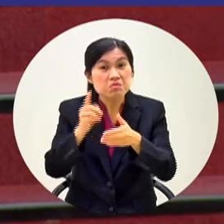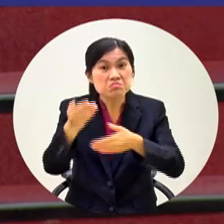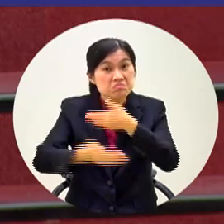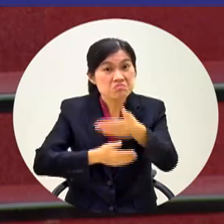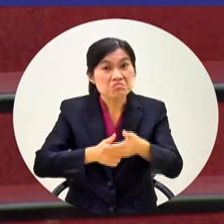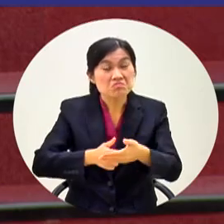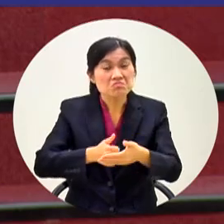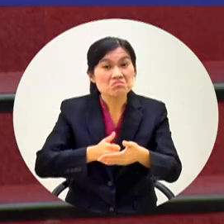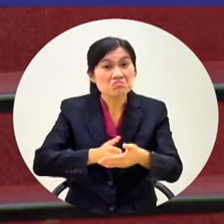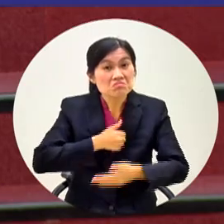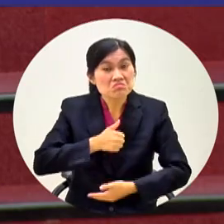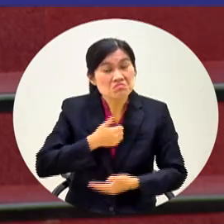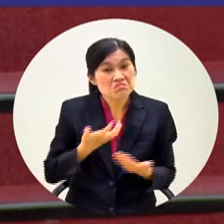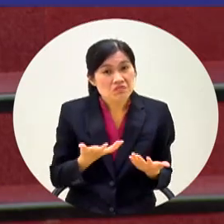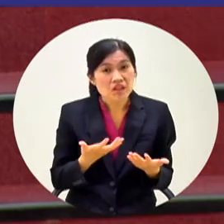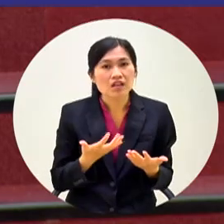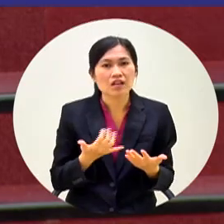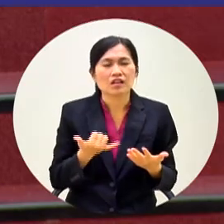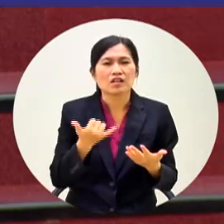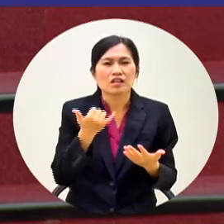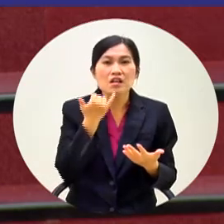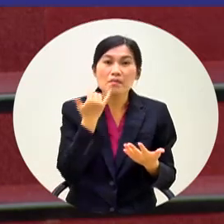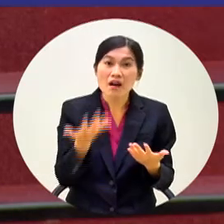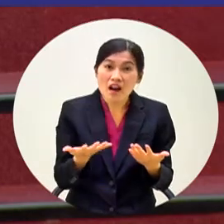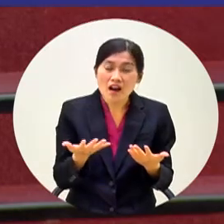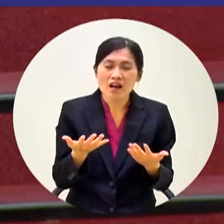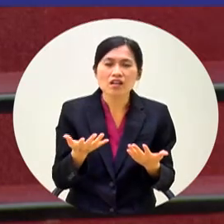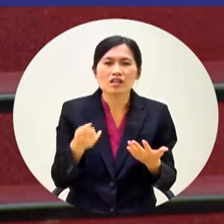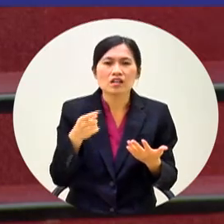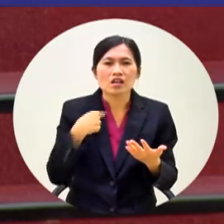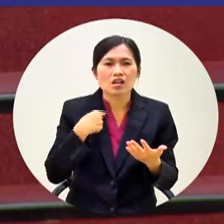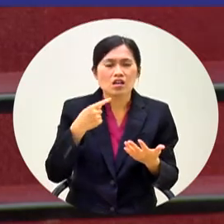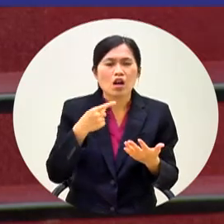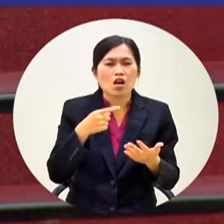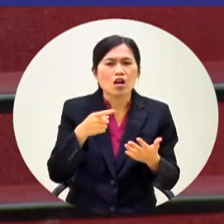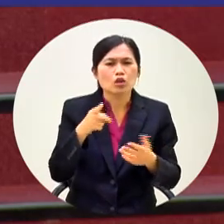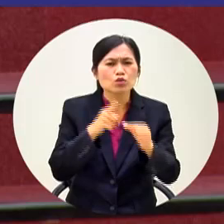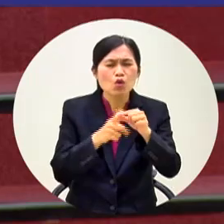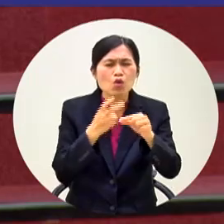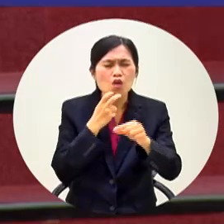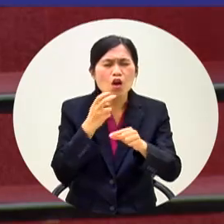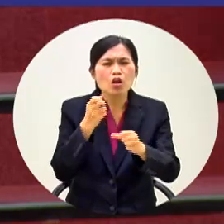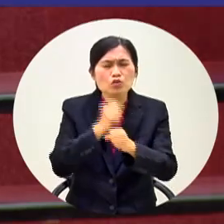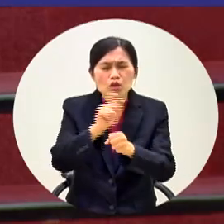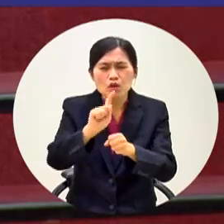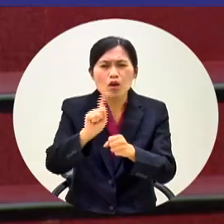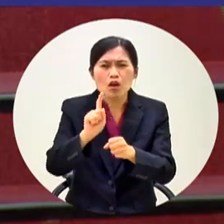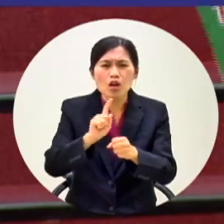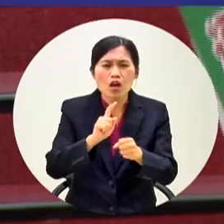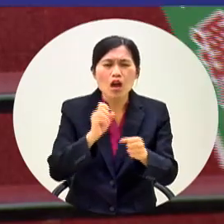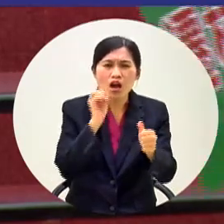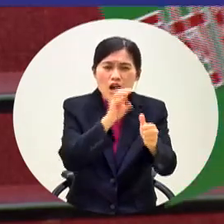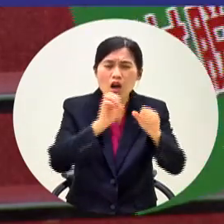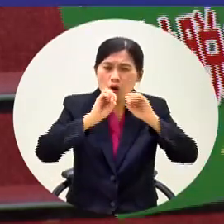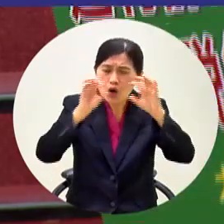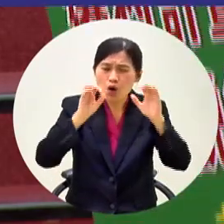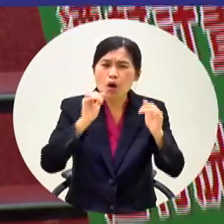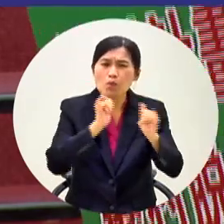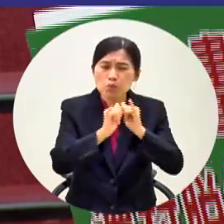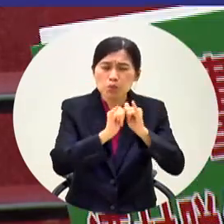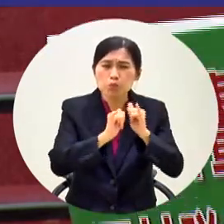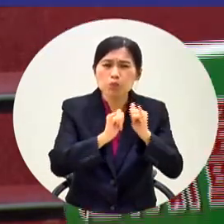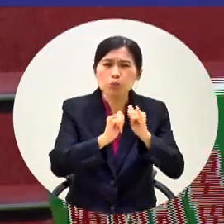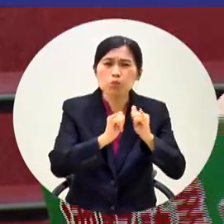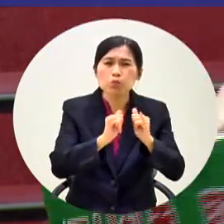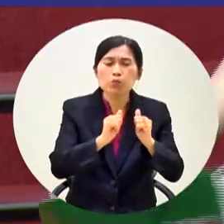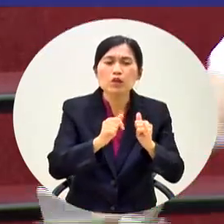做这件事，更是必须要清楚明白的让所有的民众知道。更是有一个中央的立法